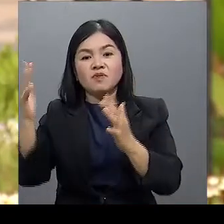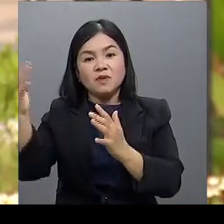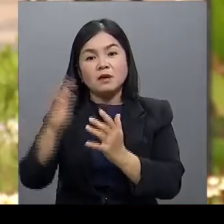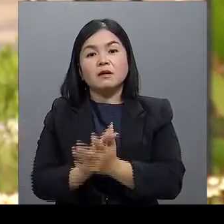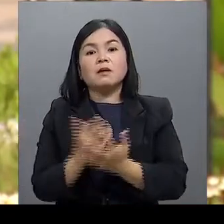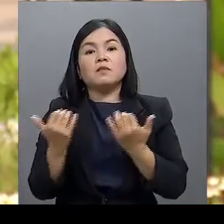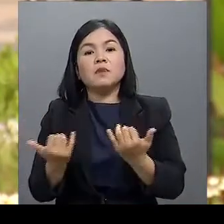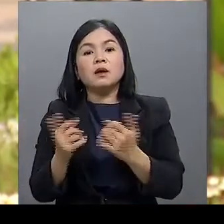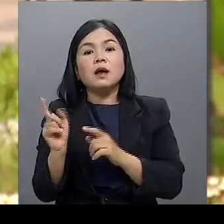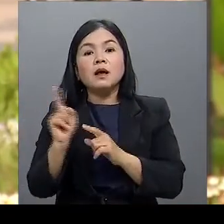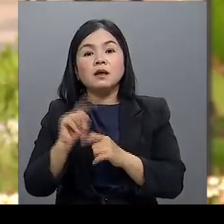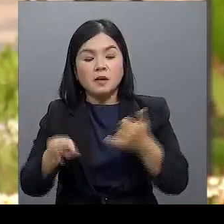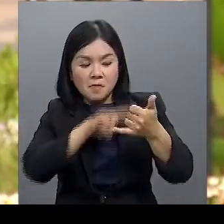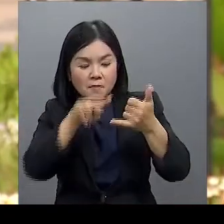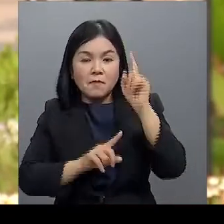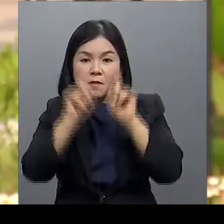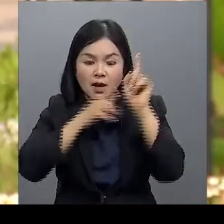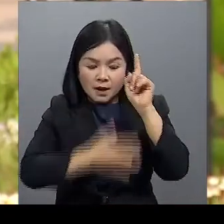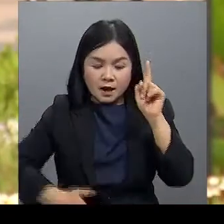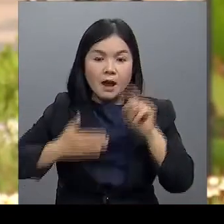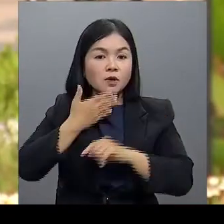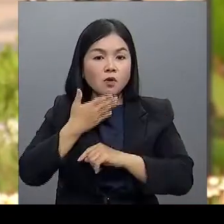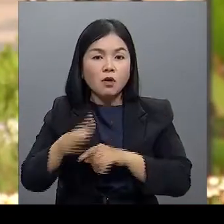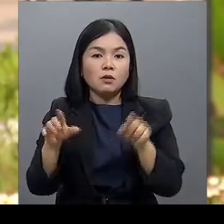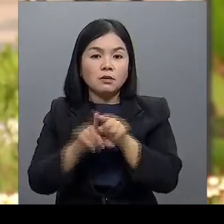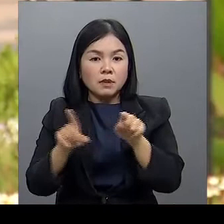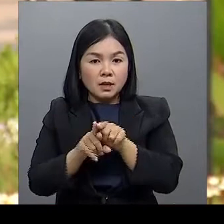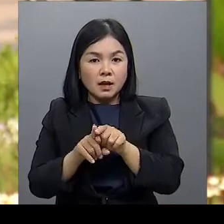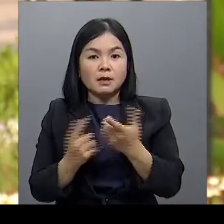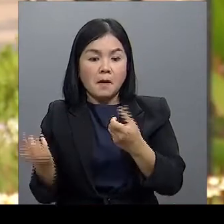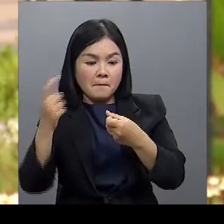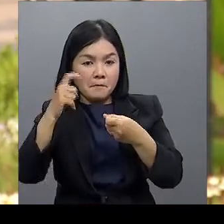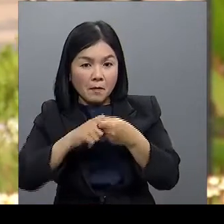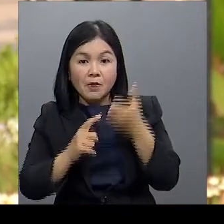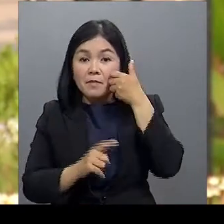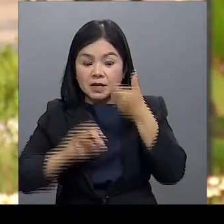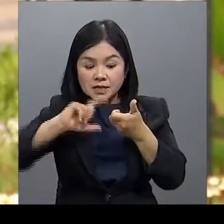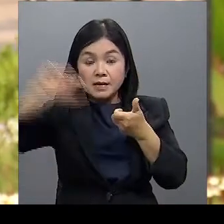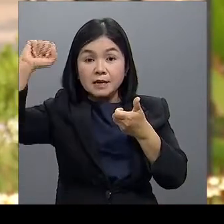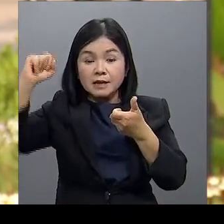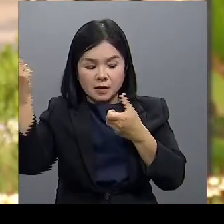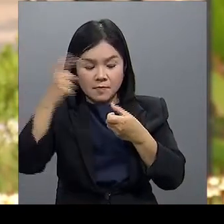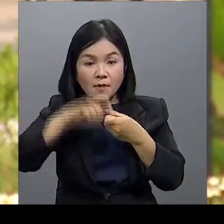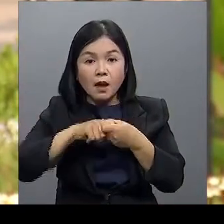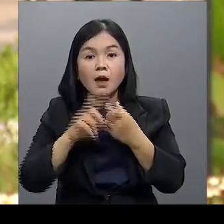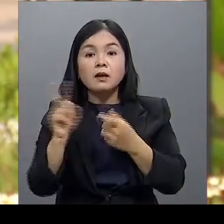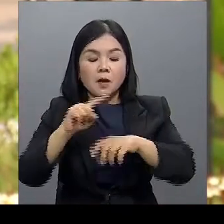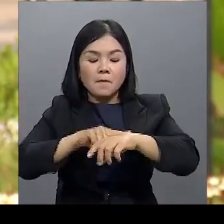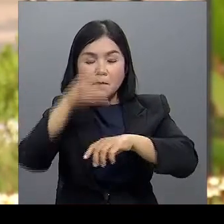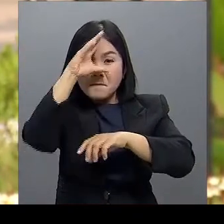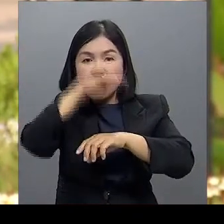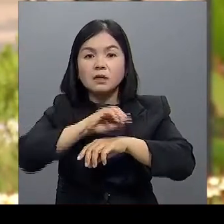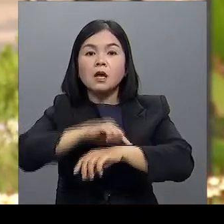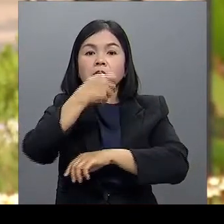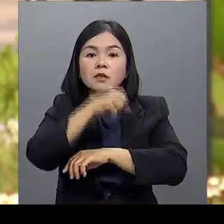นไทยชนะทุกครั้งนะครับแล้วก็เข้มงวดกดขันในการที่ให้เวลา4ทุ่มเนี่ยไม่มีการ